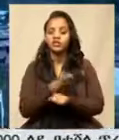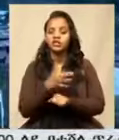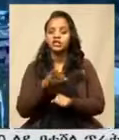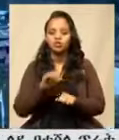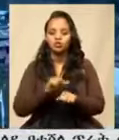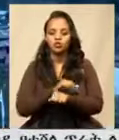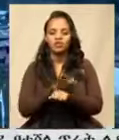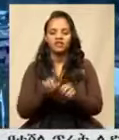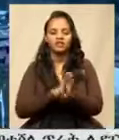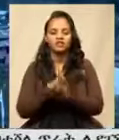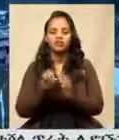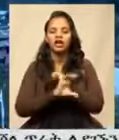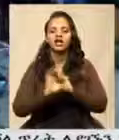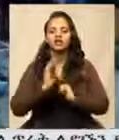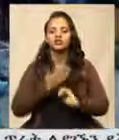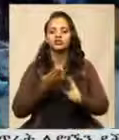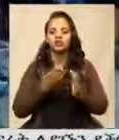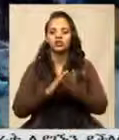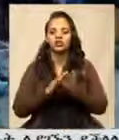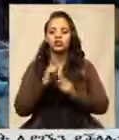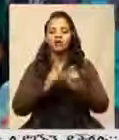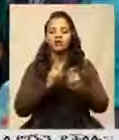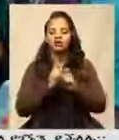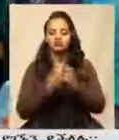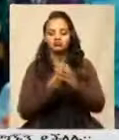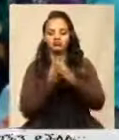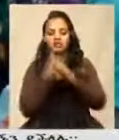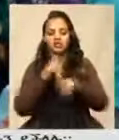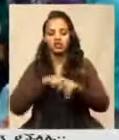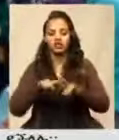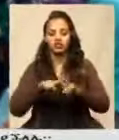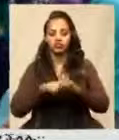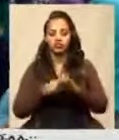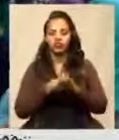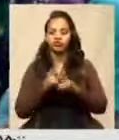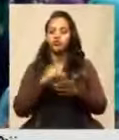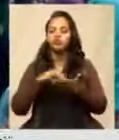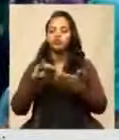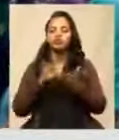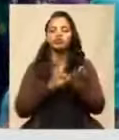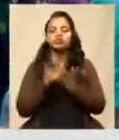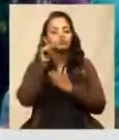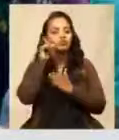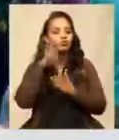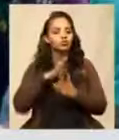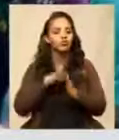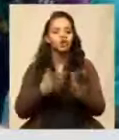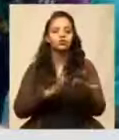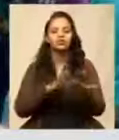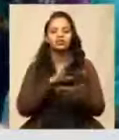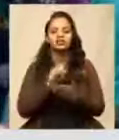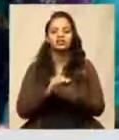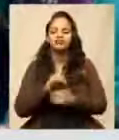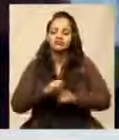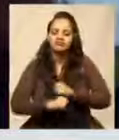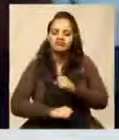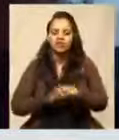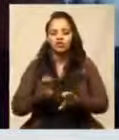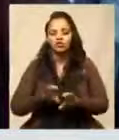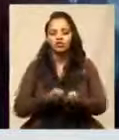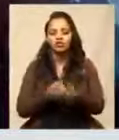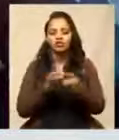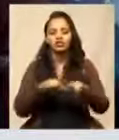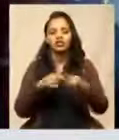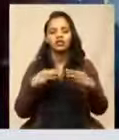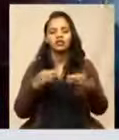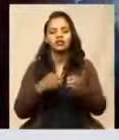ኮቪድ-19 ኮሮና ቫይረስ በሀገራችንም ሆነ በዓለማችን ከተከሰተበት ጊዜ ጀምሮ በሚሊዮን የሚቆጠሩ ሰዎችን ለሞትና ለስቃይ ዳርጓል። የጉራጌ ዞን